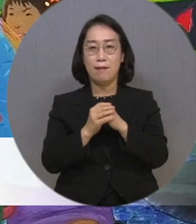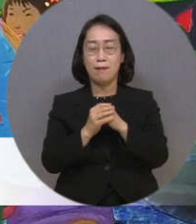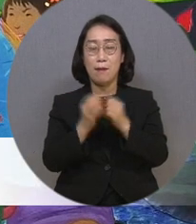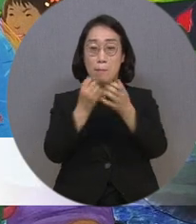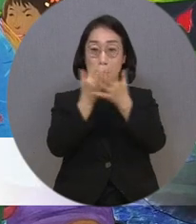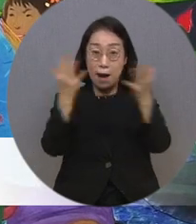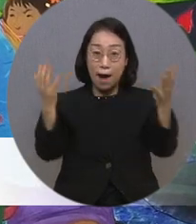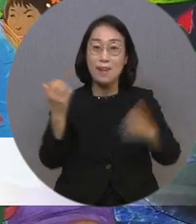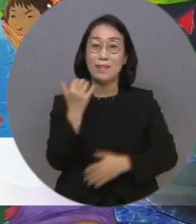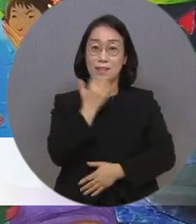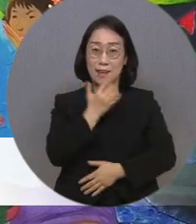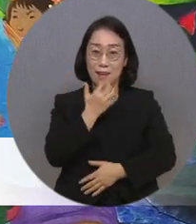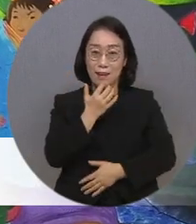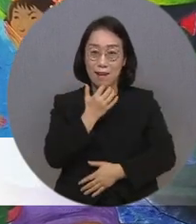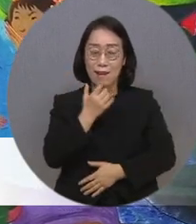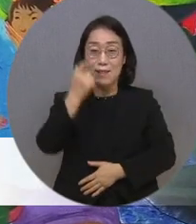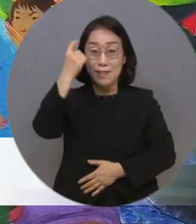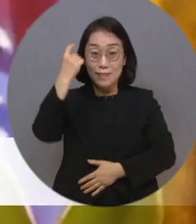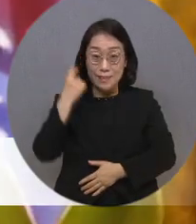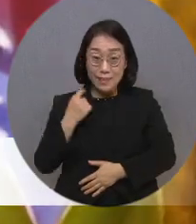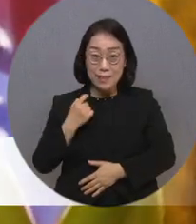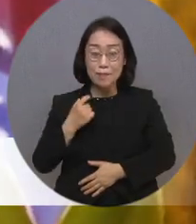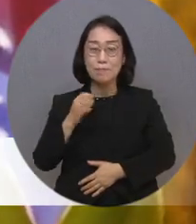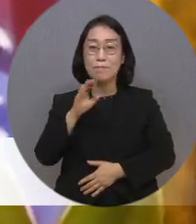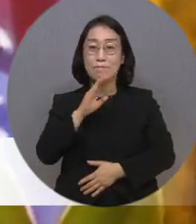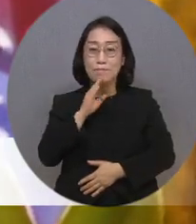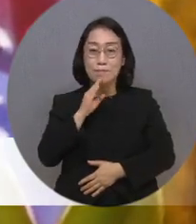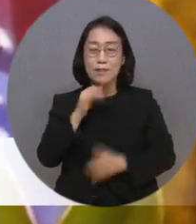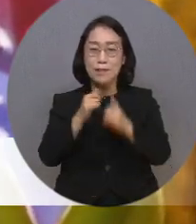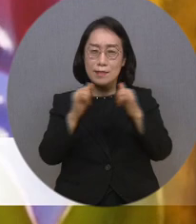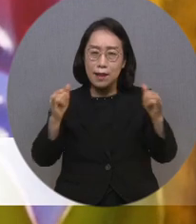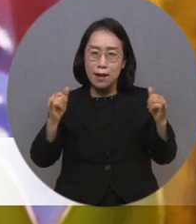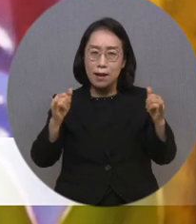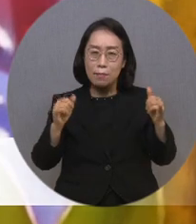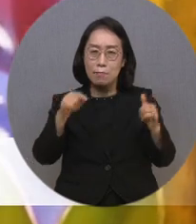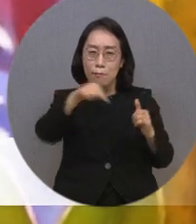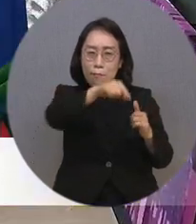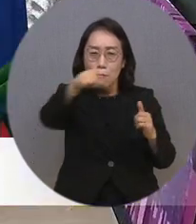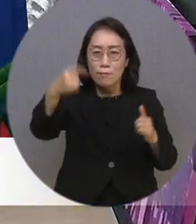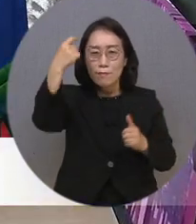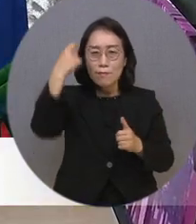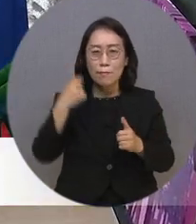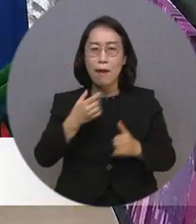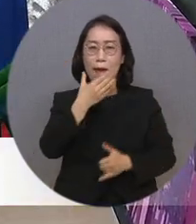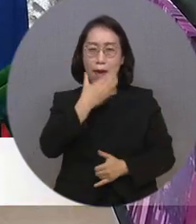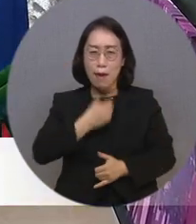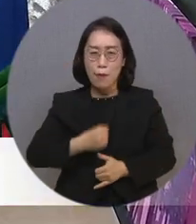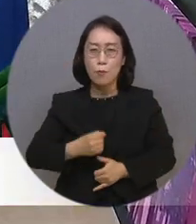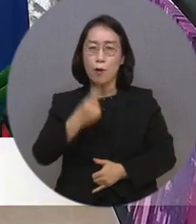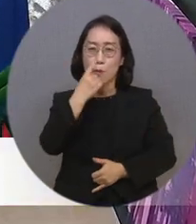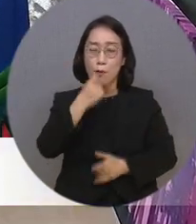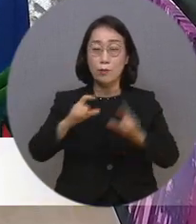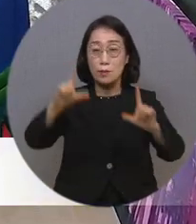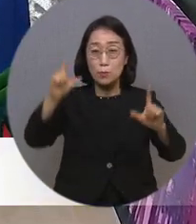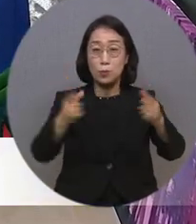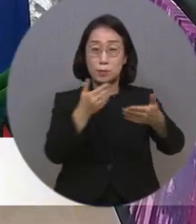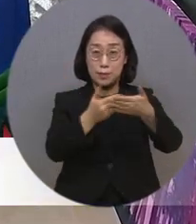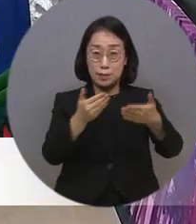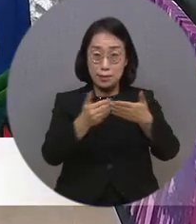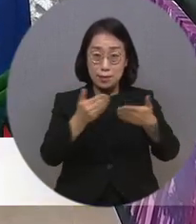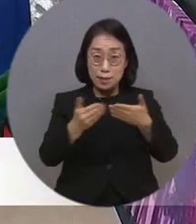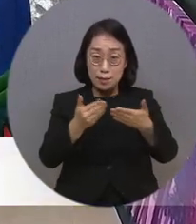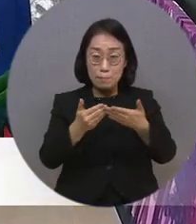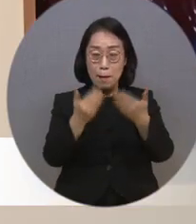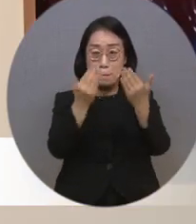밝은 색채와 서정적 화풍으로 인간이 자연 속에서 행복하고 낭만적인 모습을 담아내 눈길을